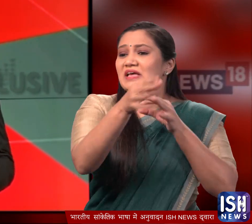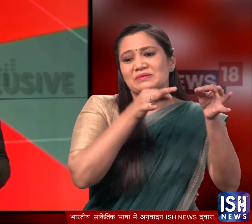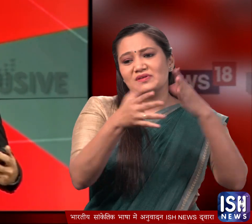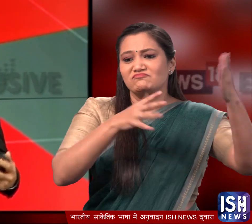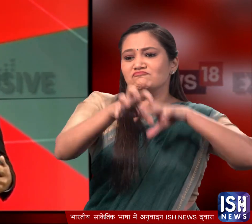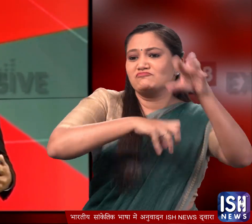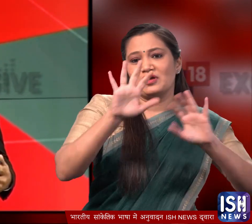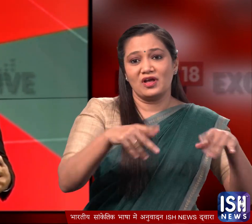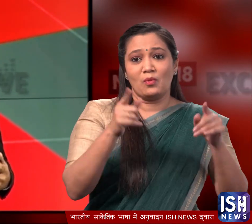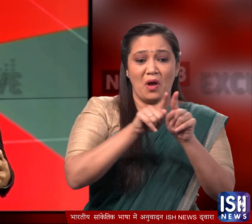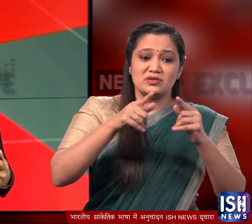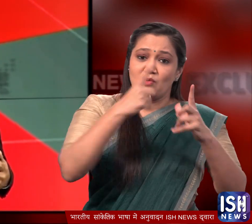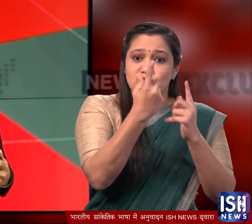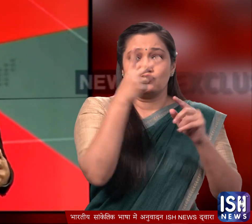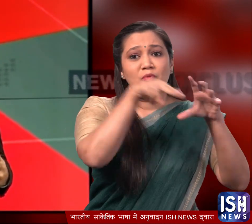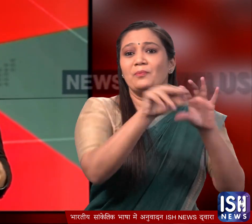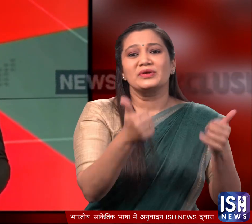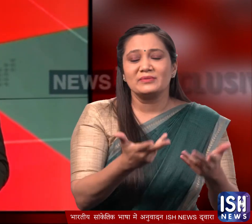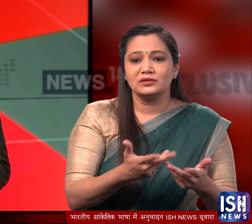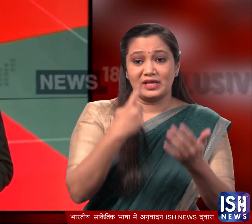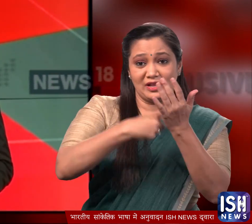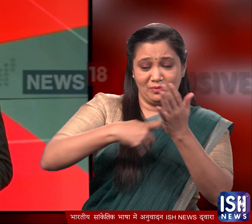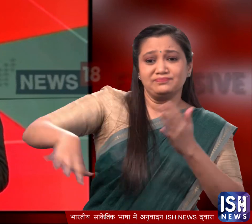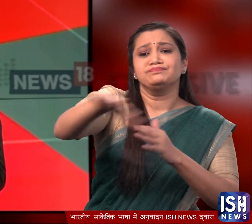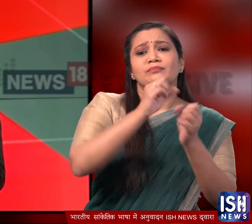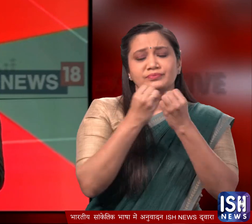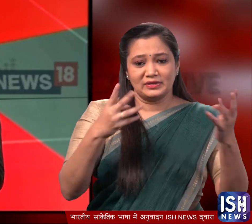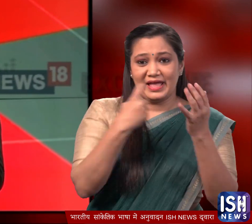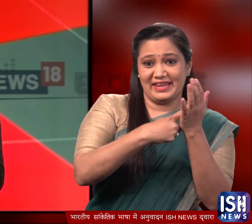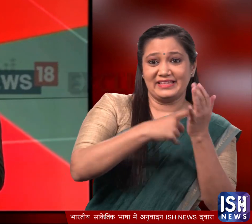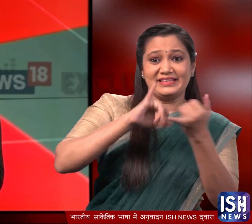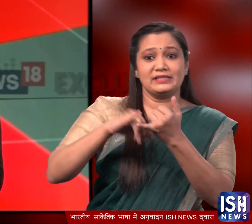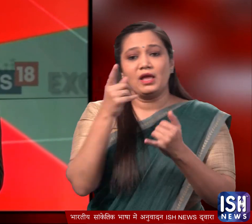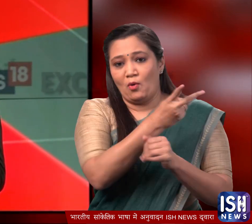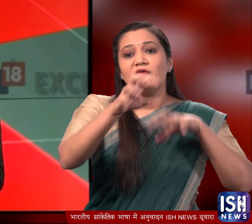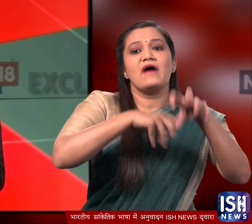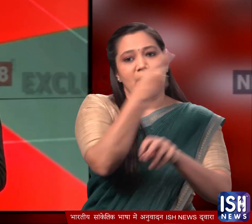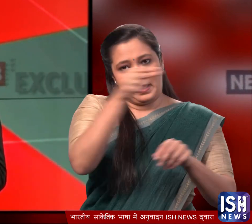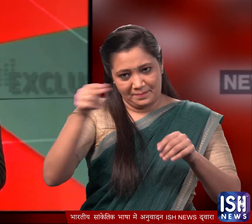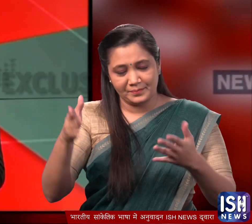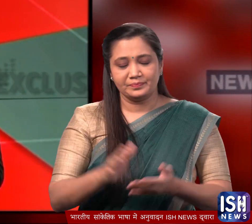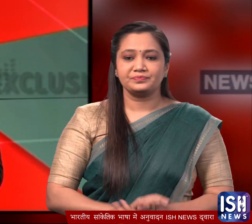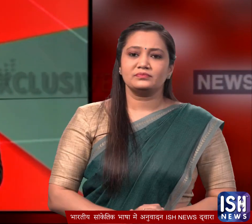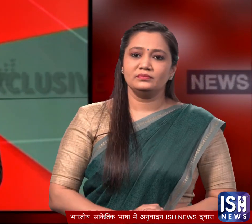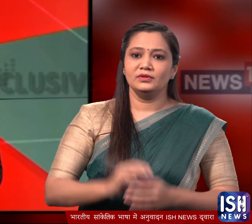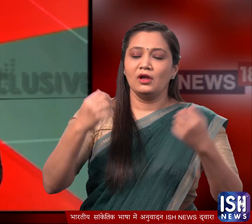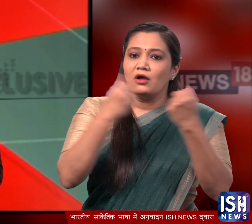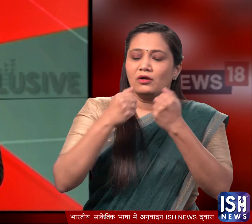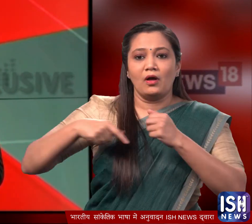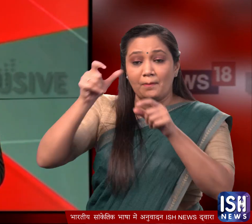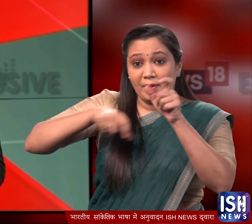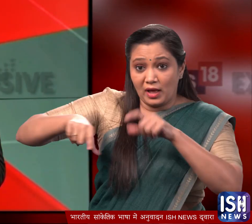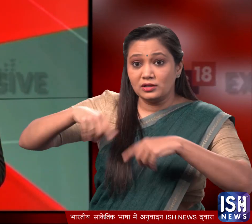लिए उन्हीं का हवाला देते हैं कि एक जंगल में 2 शेर नहीं रह सकते। रणथंबोर के जंगलों में रिद्धि और सिद्धि नाम की 2 बाघिनों की